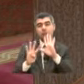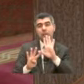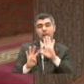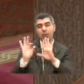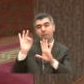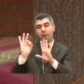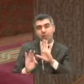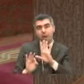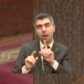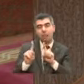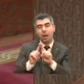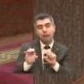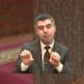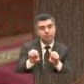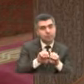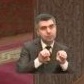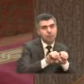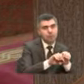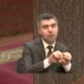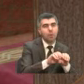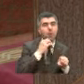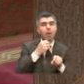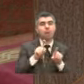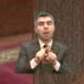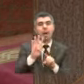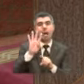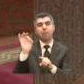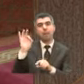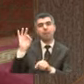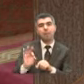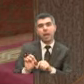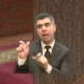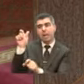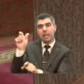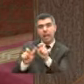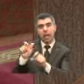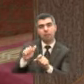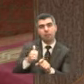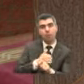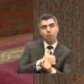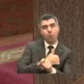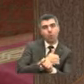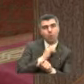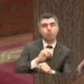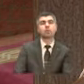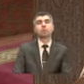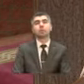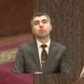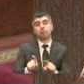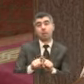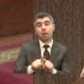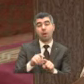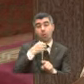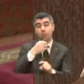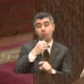النسبة ديال الإيصال الفردي حوالي 40%، وهذا تيفرض الآن علينا التحدي ديال الإيصال